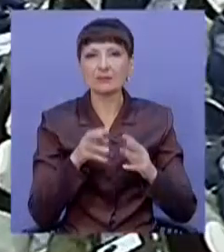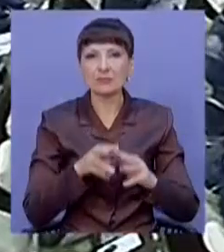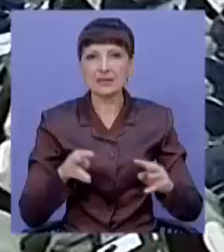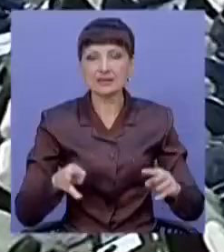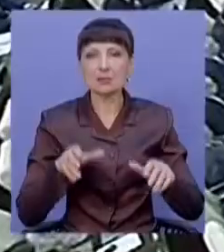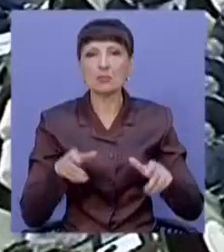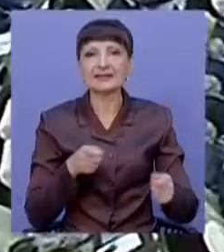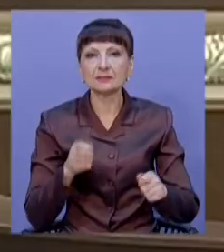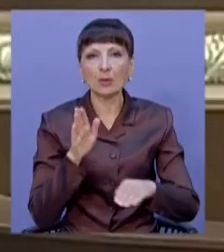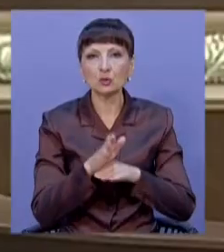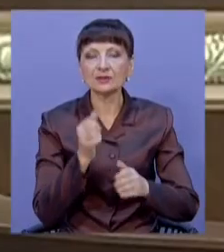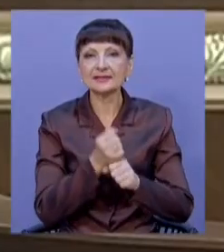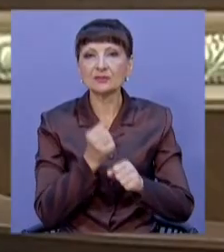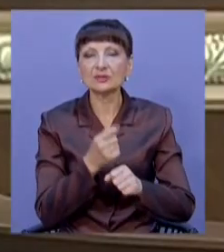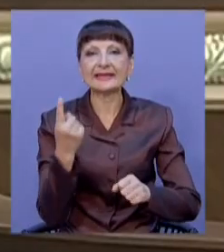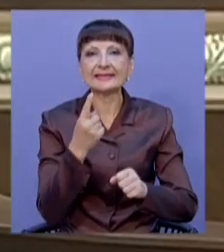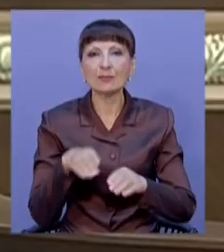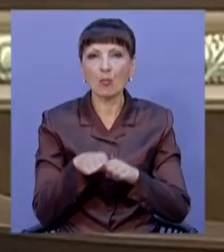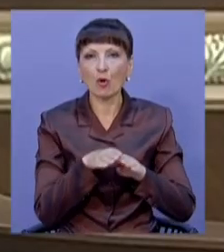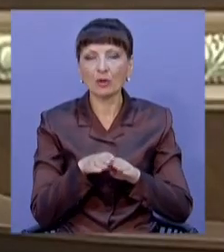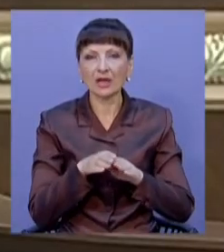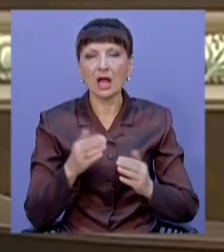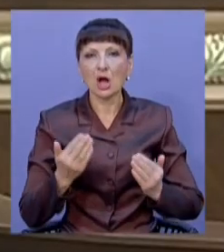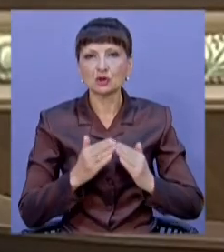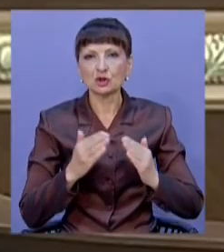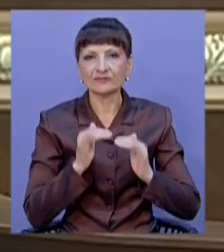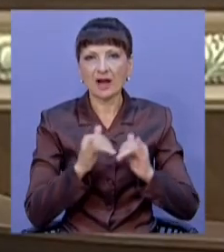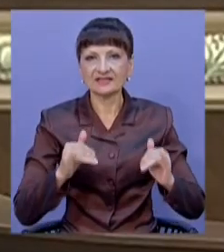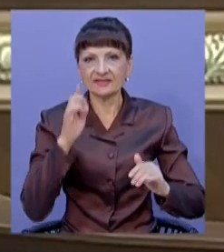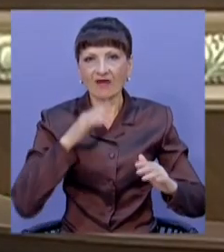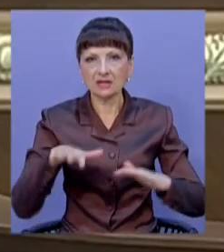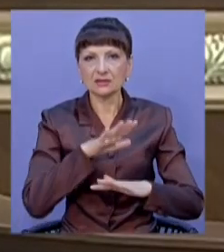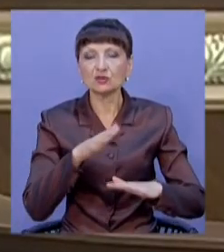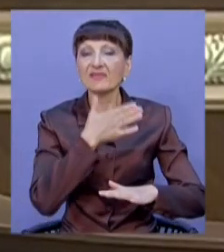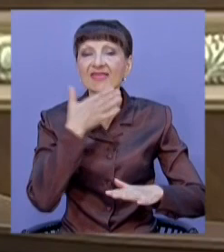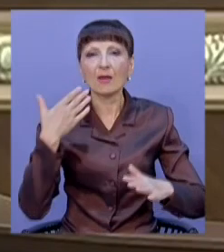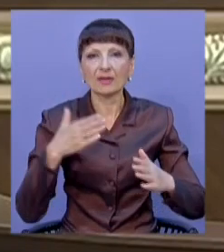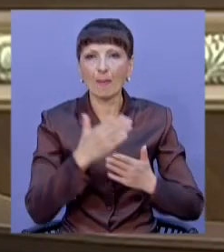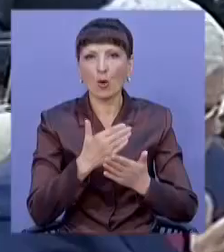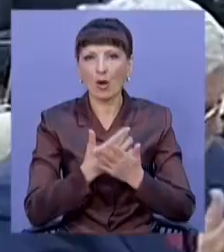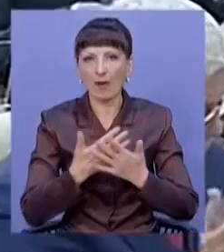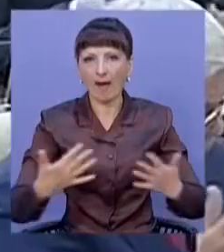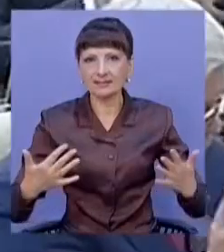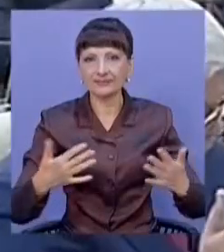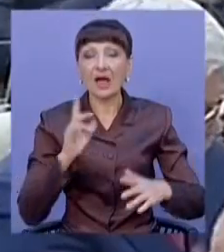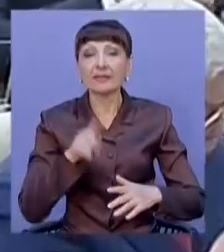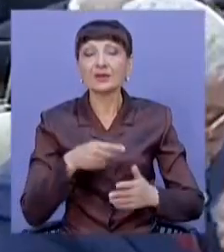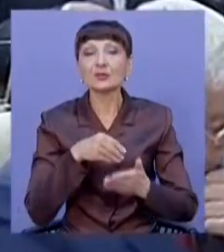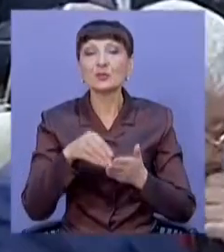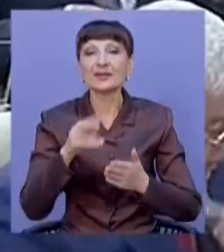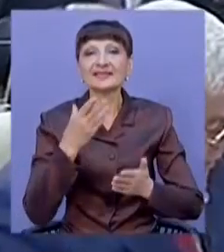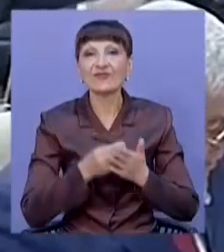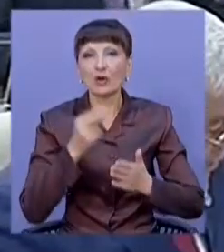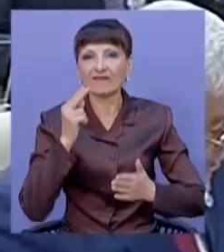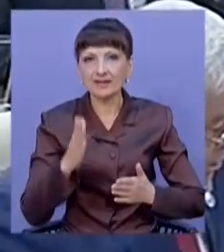президент поручил разработать единую модель жилищного развития в стране, чтобы не было десятков разрозненных программ. К тому же обзавестись заветными